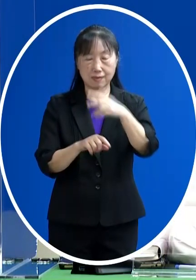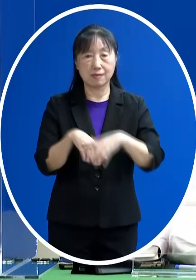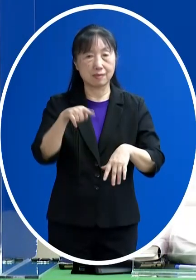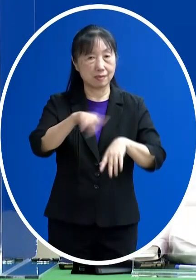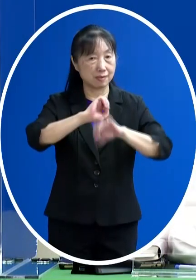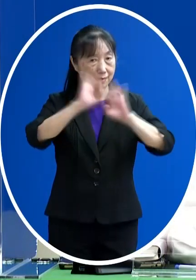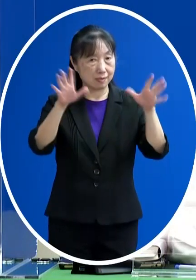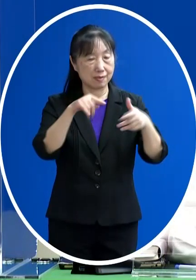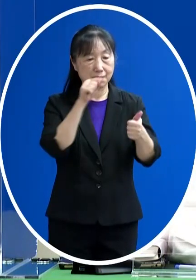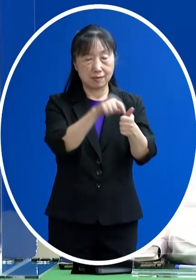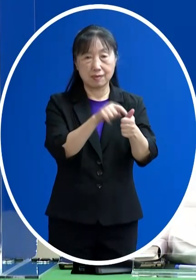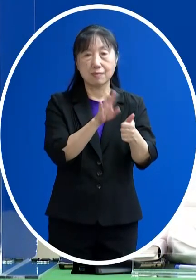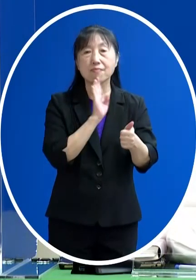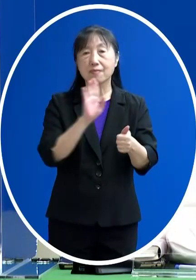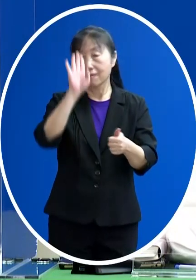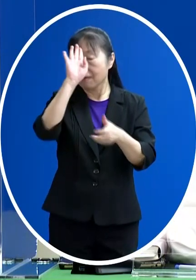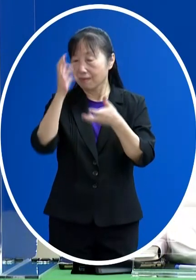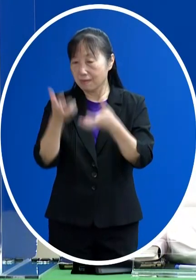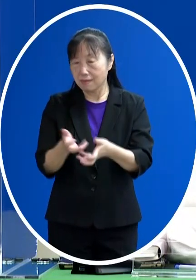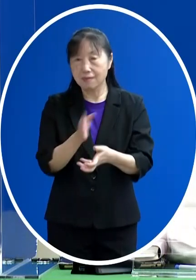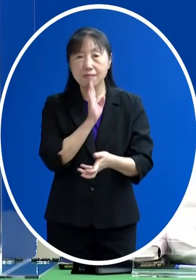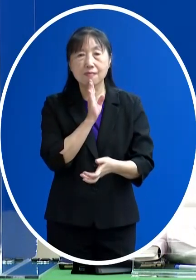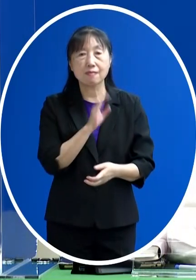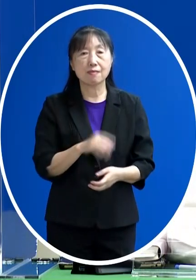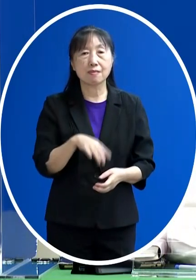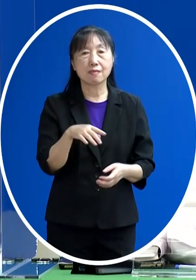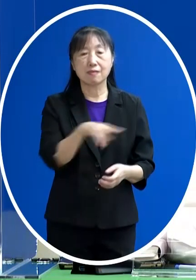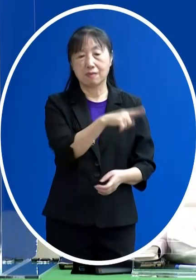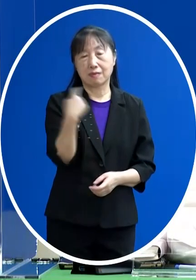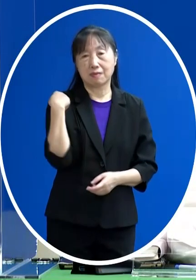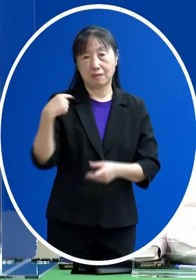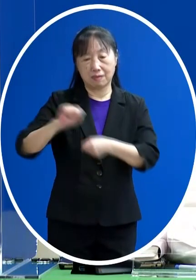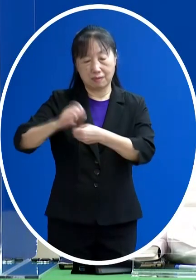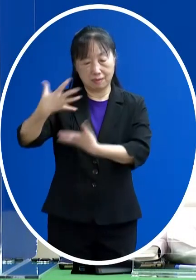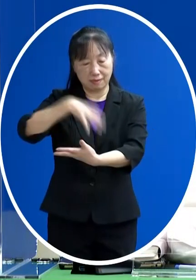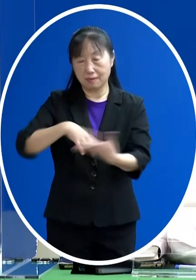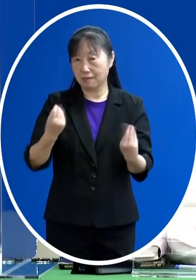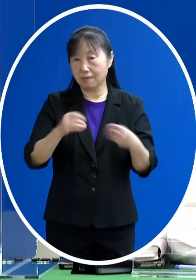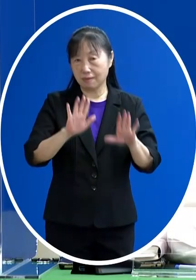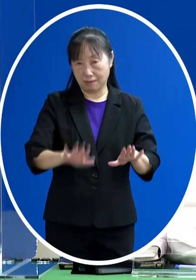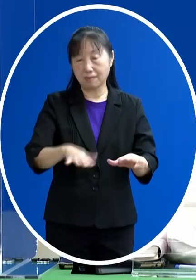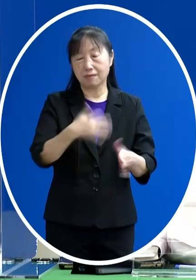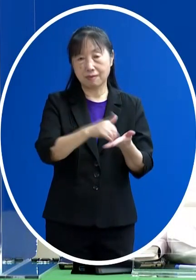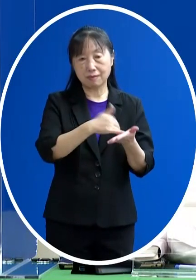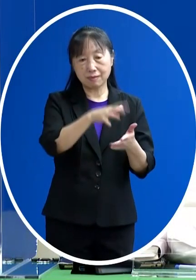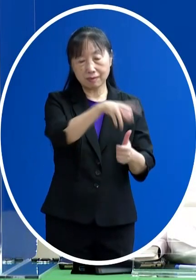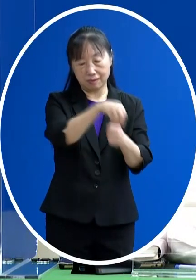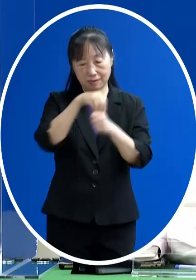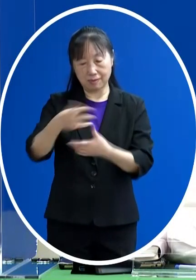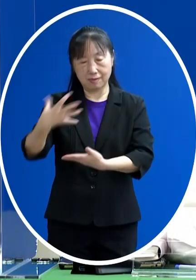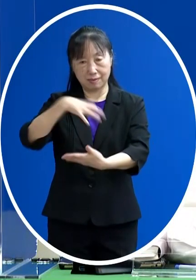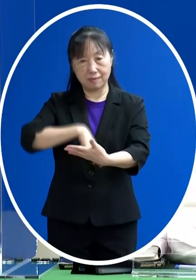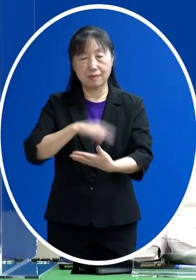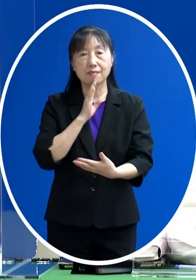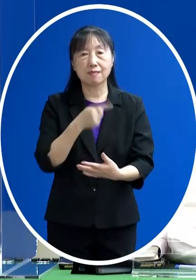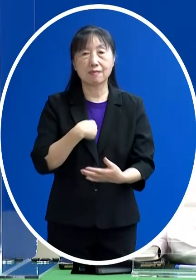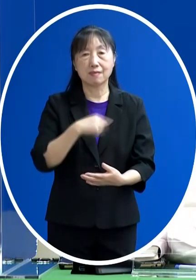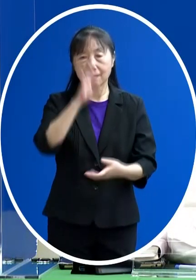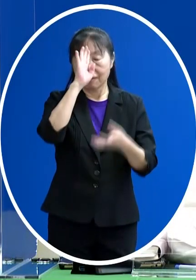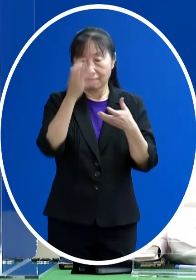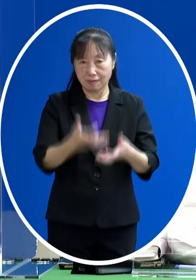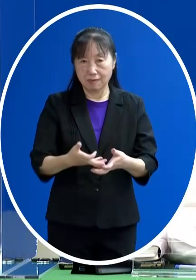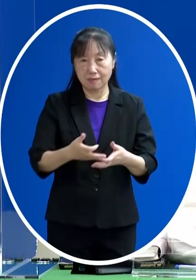公布过，它是一个重症的个案哦，所以昨天没有把它归并，今天把它归并哦，所以在重症的人数的部分是减一，今天又